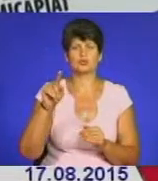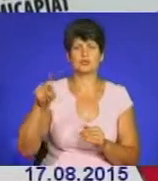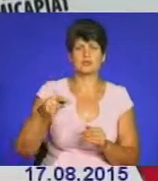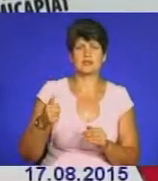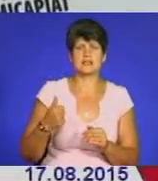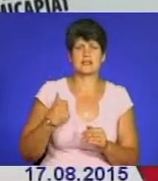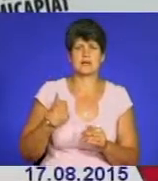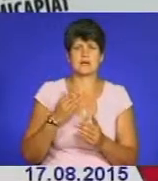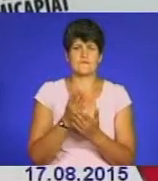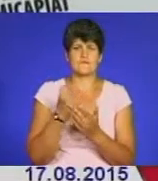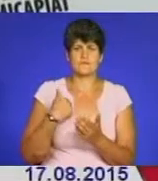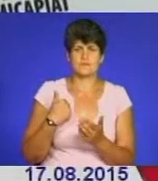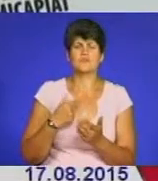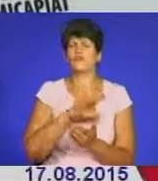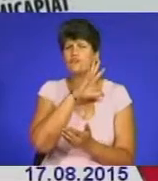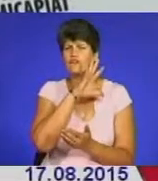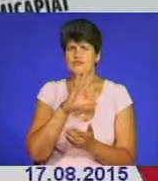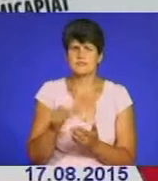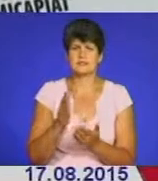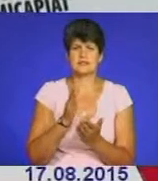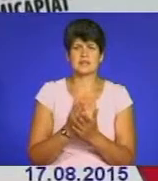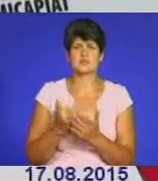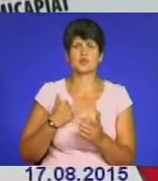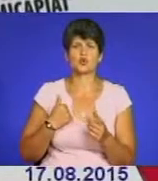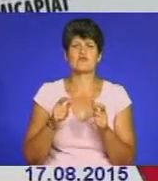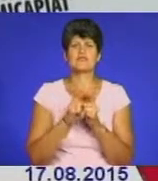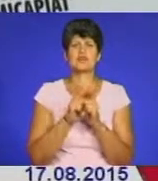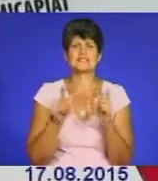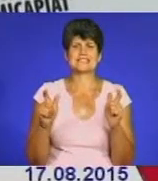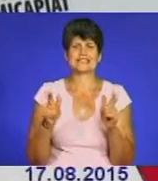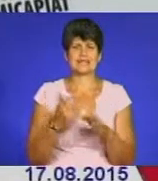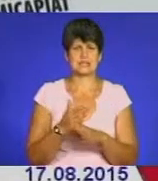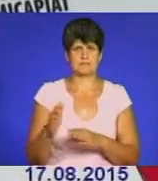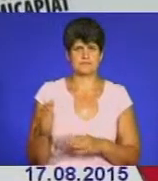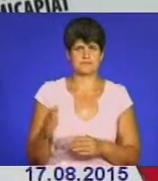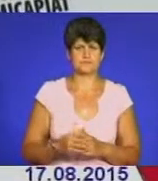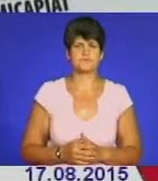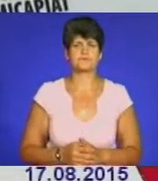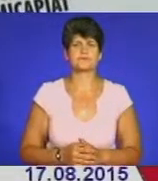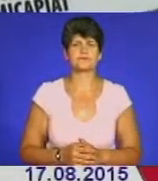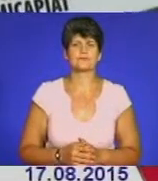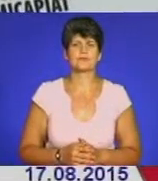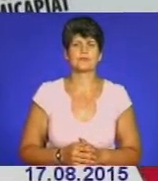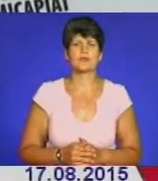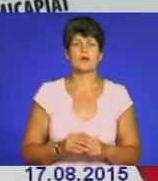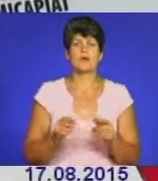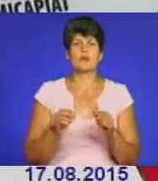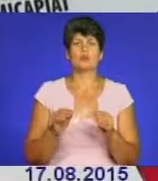з 20. Строк служби – 1,5 року, а для чоловіків з вищою освітою цей термін коротший. Не треба